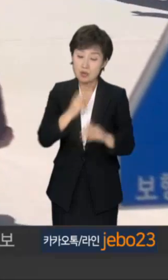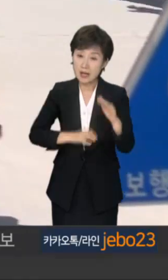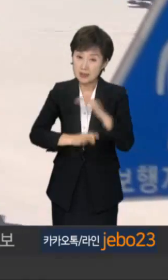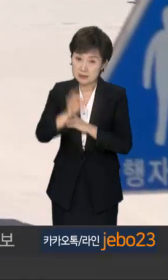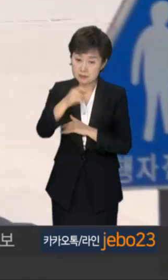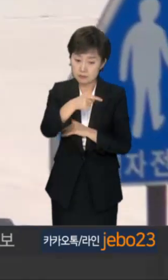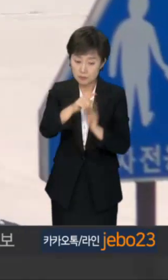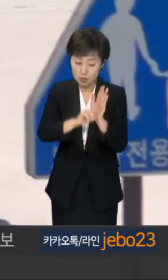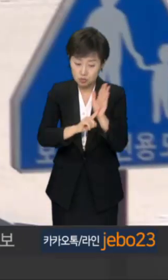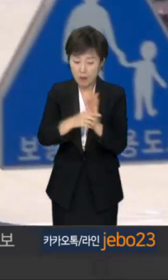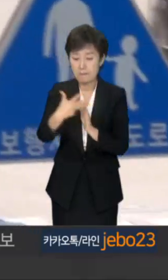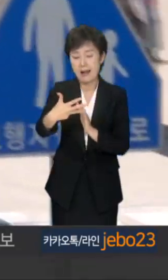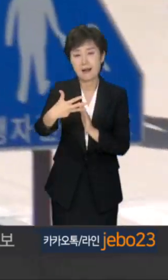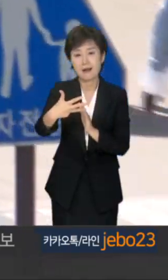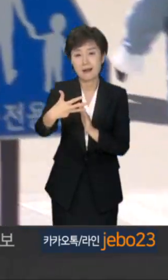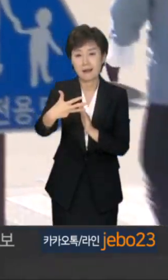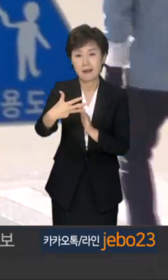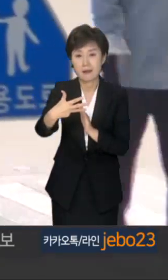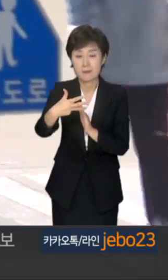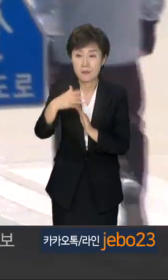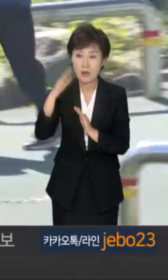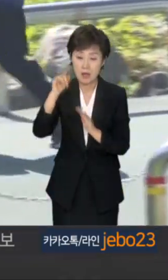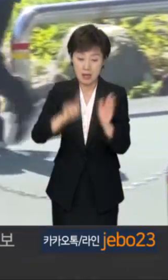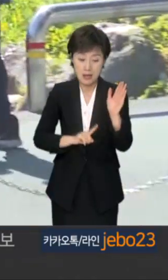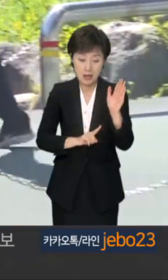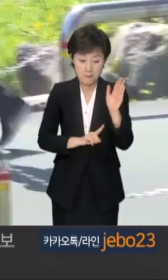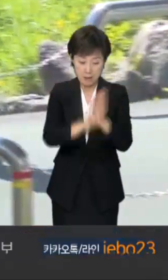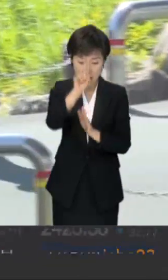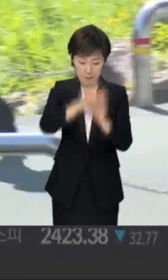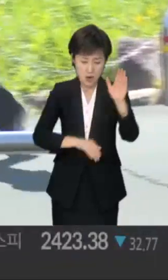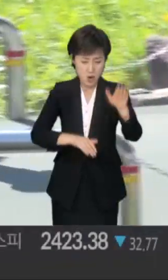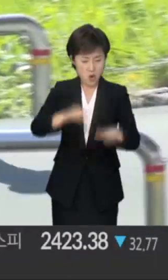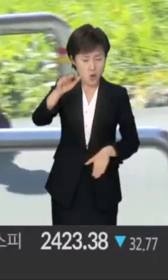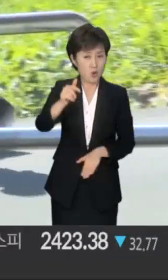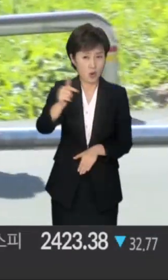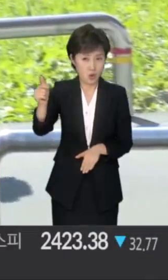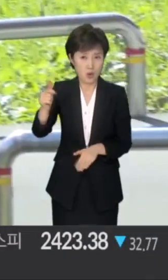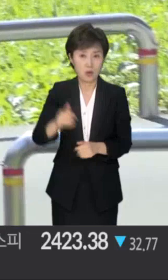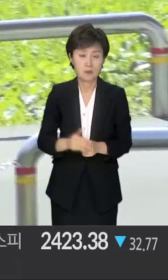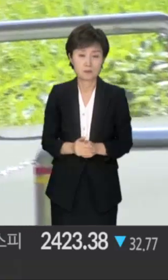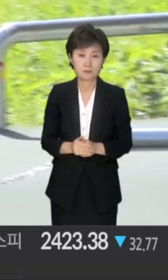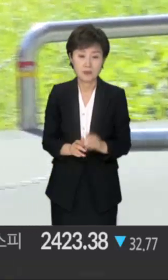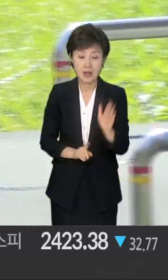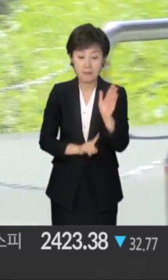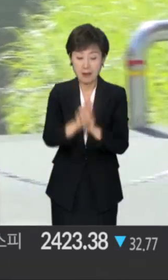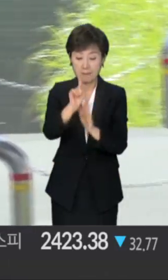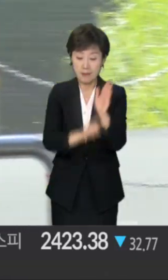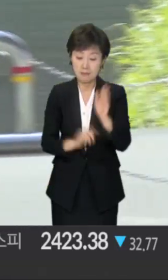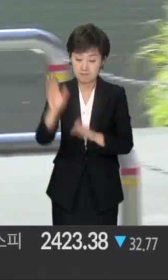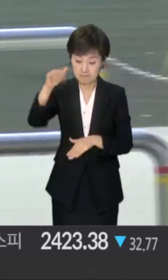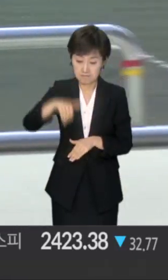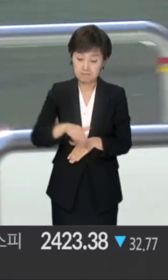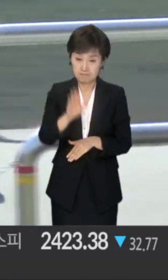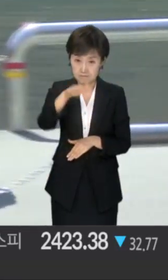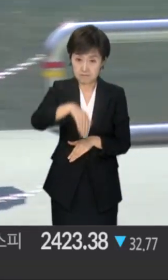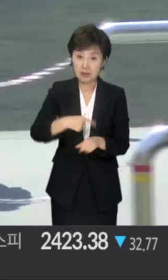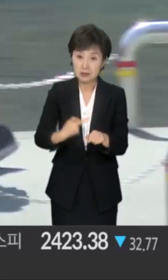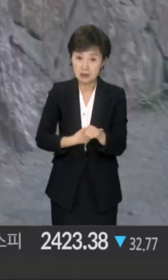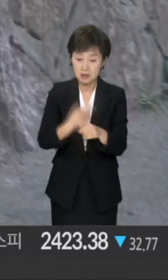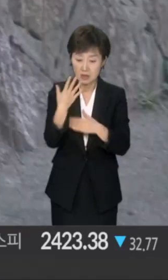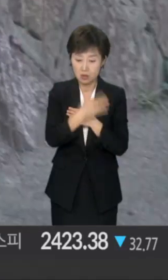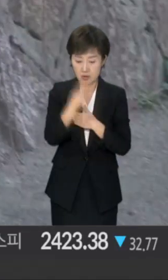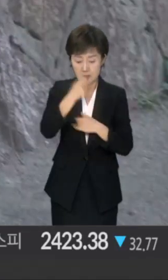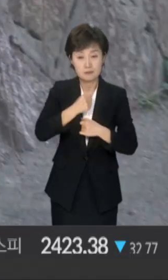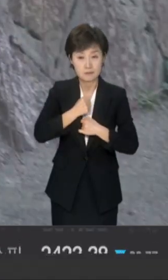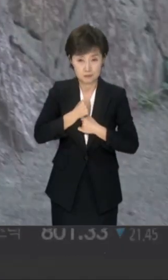기온이 8도까지 떨어지겠고요. 당분간 일교차가 10도 이상 크게 벌어지겠습니다. 기온이 들쑥날쑥한 만큼 건강관리 철저히